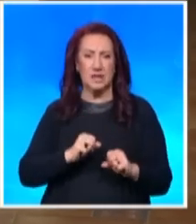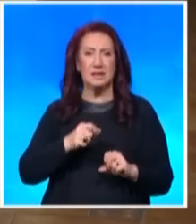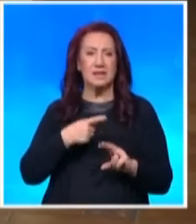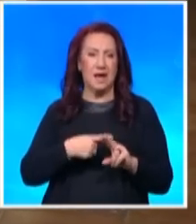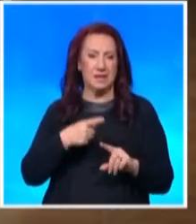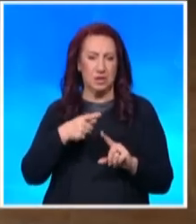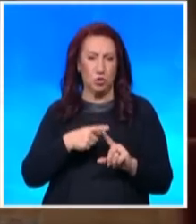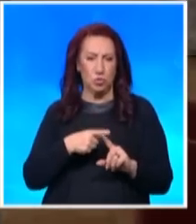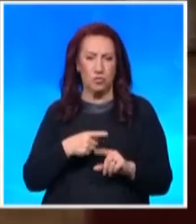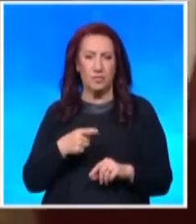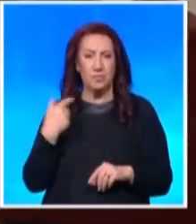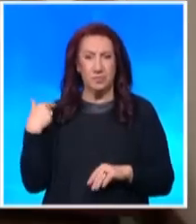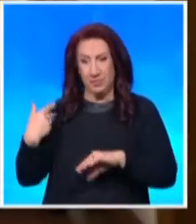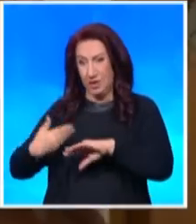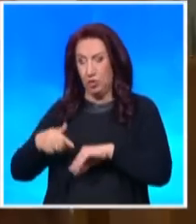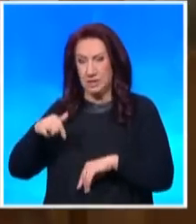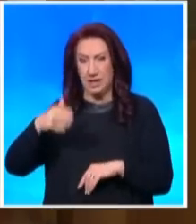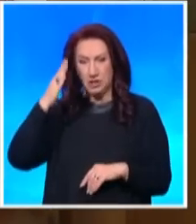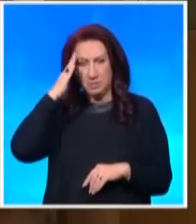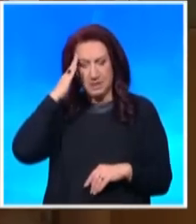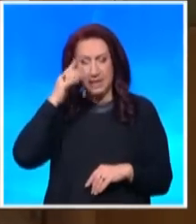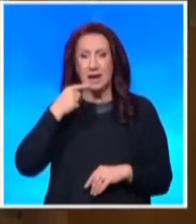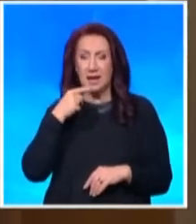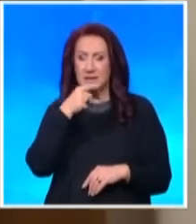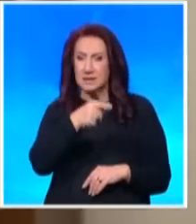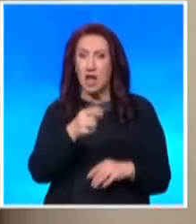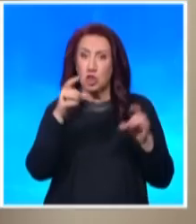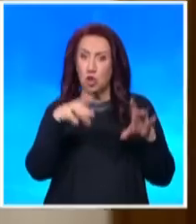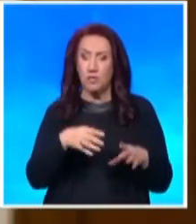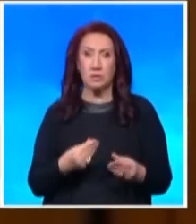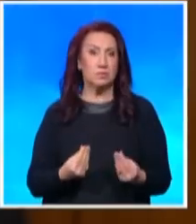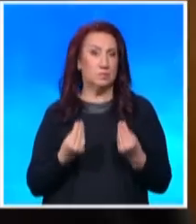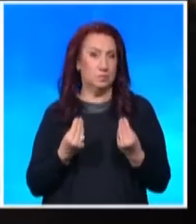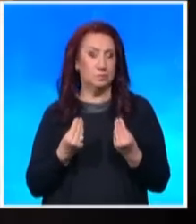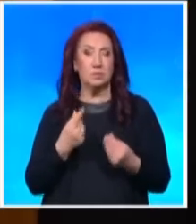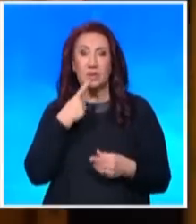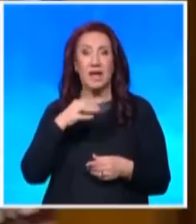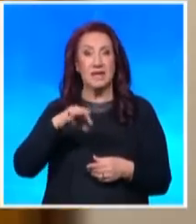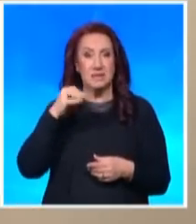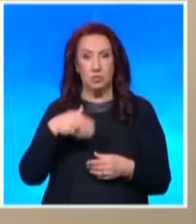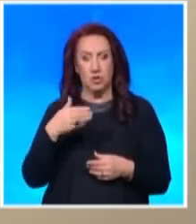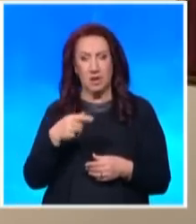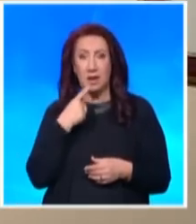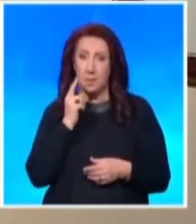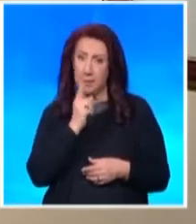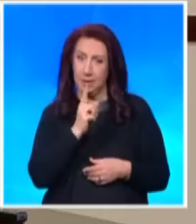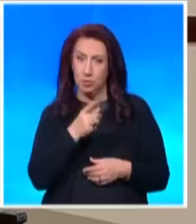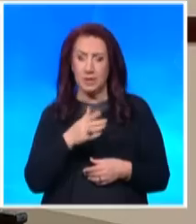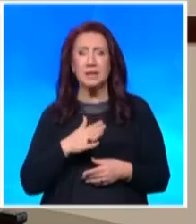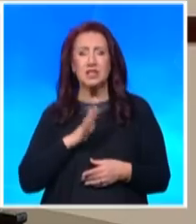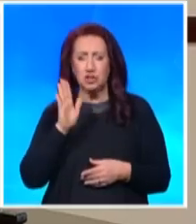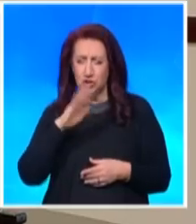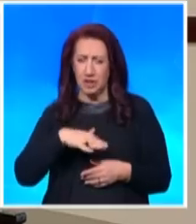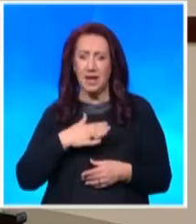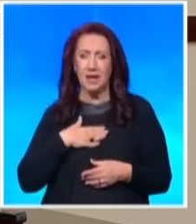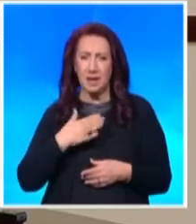Досегашният министър заяви, че наследникът му е най-подходящият избор за поста и го предупреди да е подготвен за серия от трудности. Моля господин